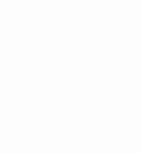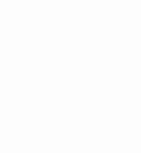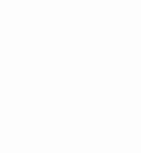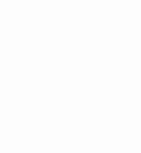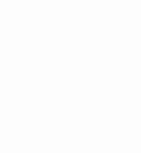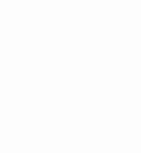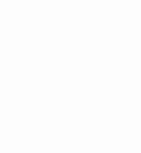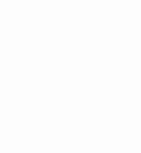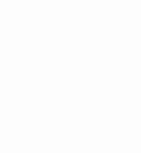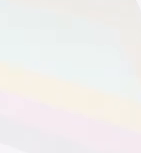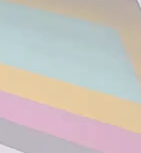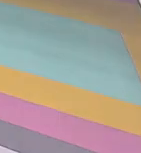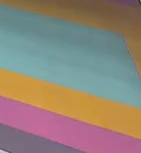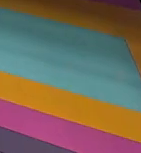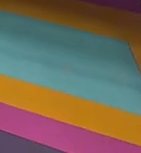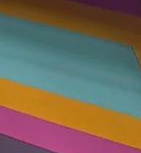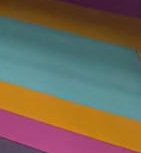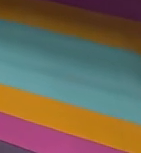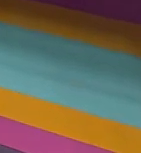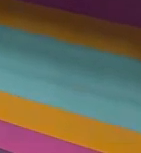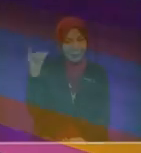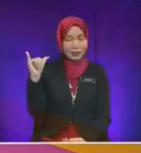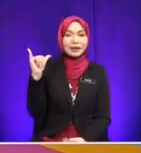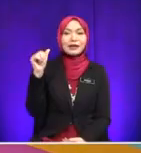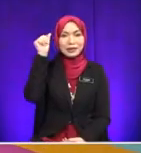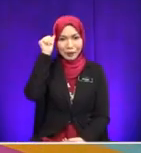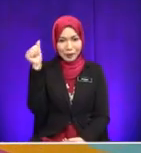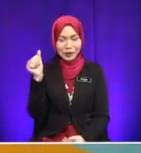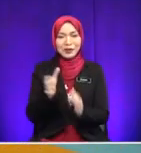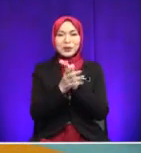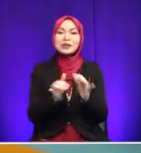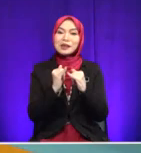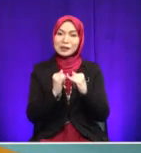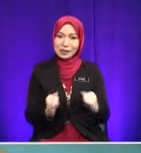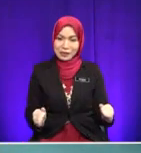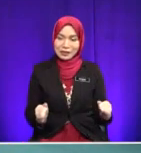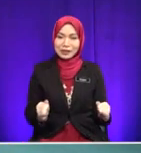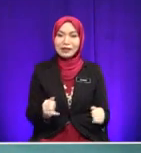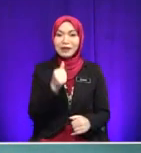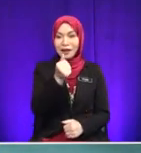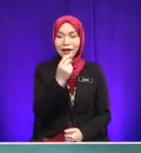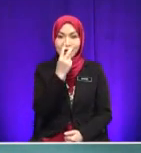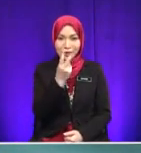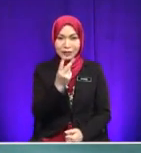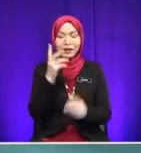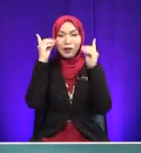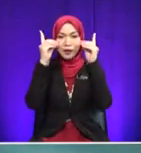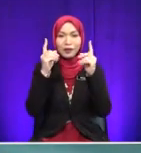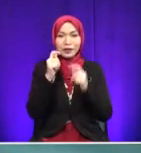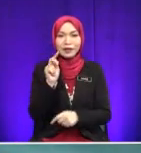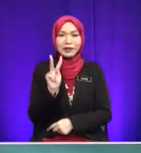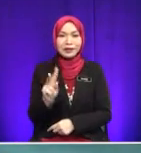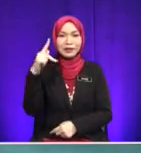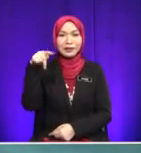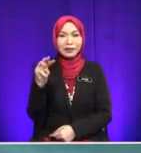TV KPM. Hai, assalamualaikum. Salam sejahtera. Anda sedang menyaksikan Didik TV KPM hari ini bersama-sama dengan saya,